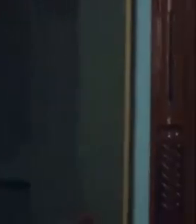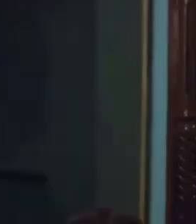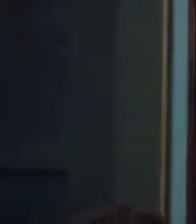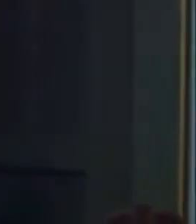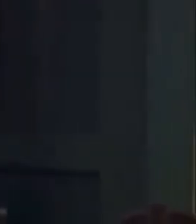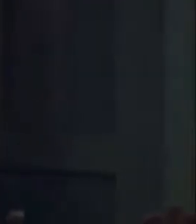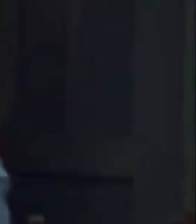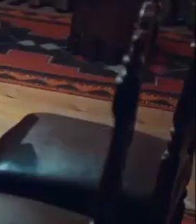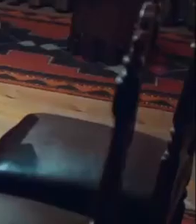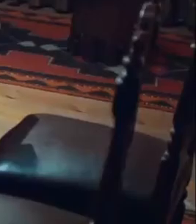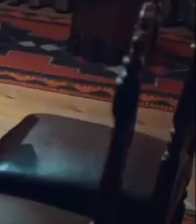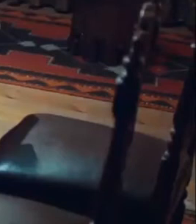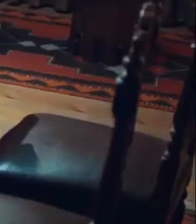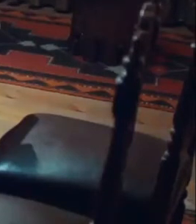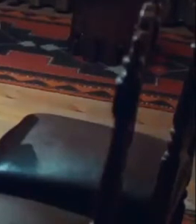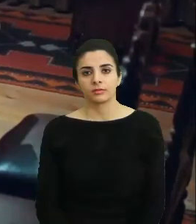çıktı.